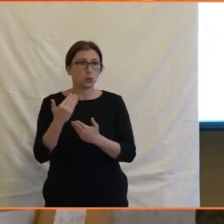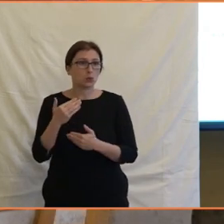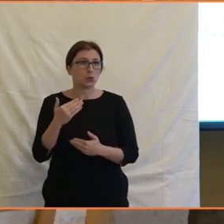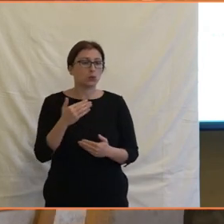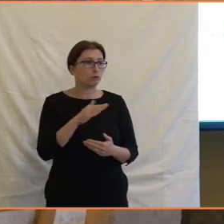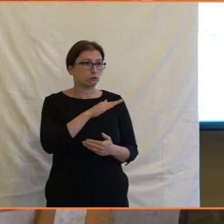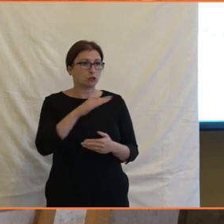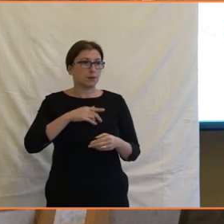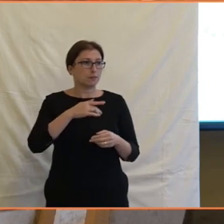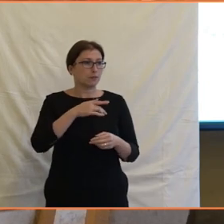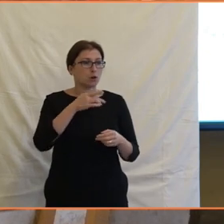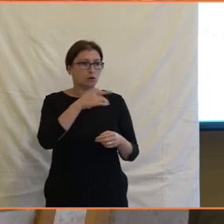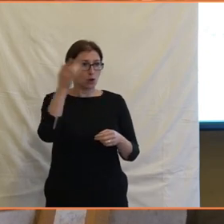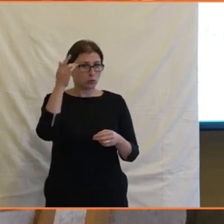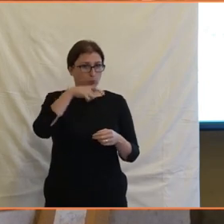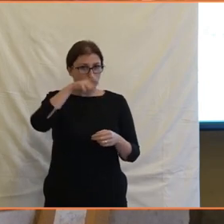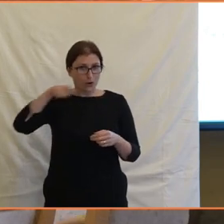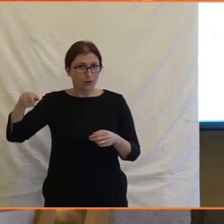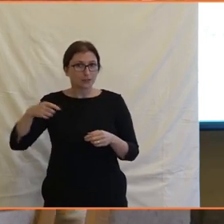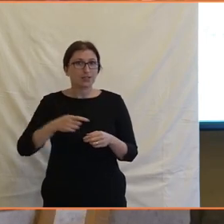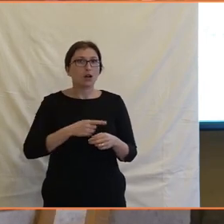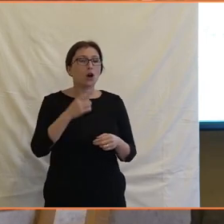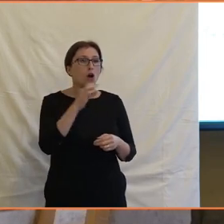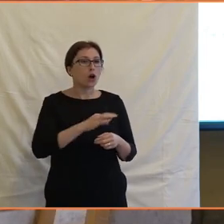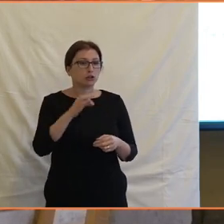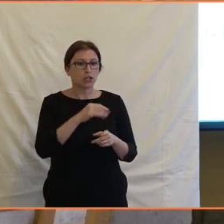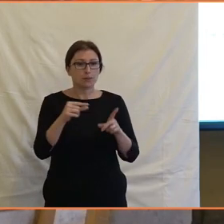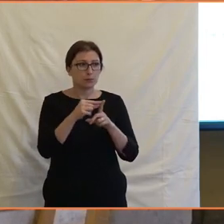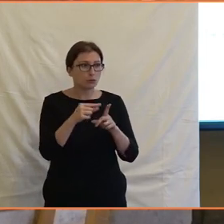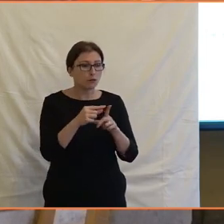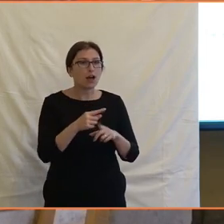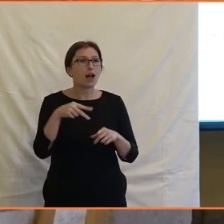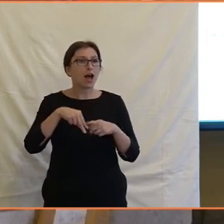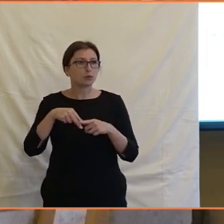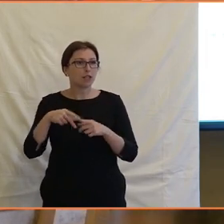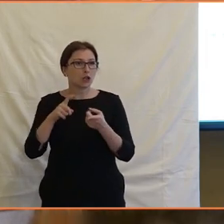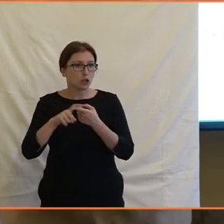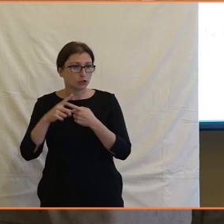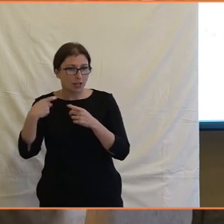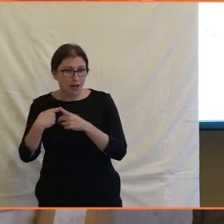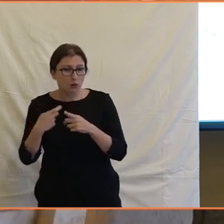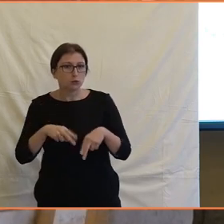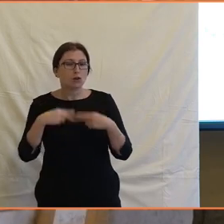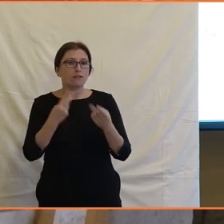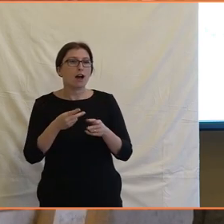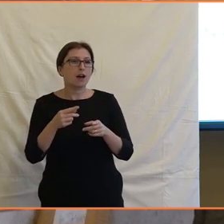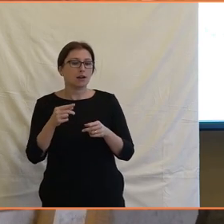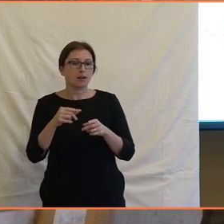tady panelistům. Děkuji Ondřejovi Profantovi, Alžbětě Solarči Krauzové, Petru